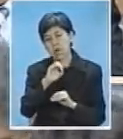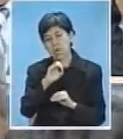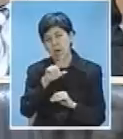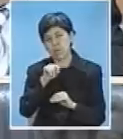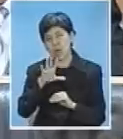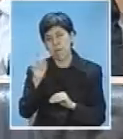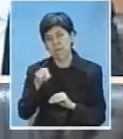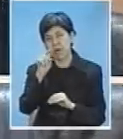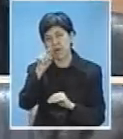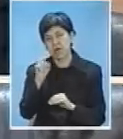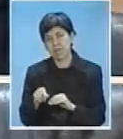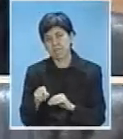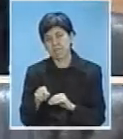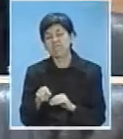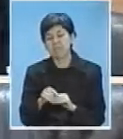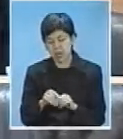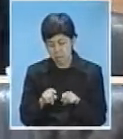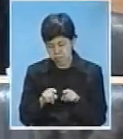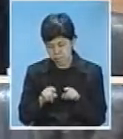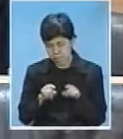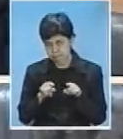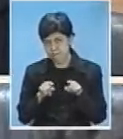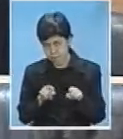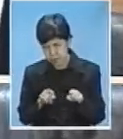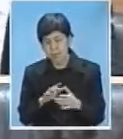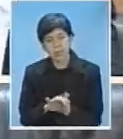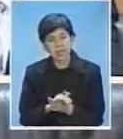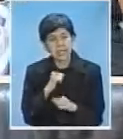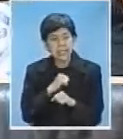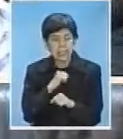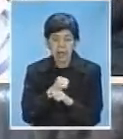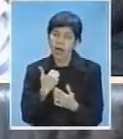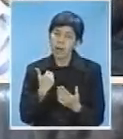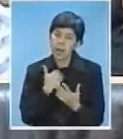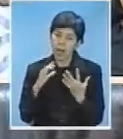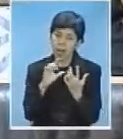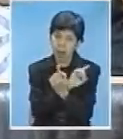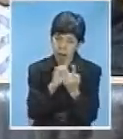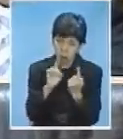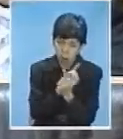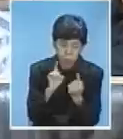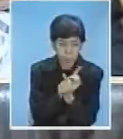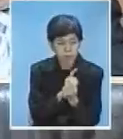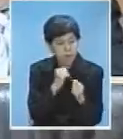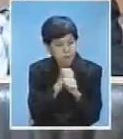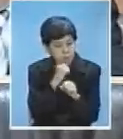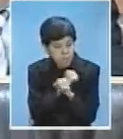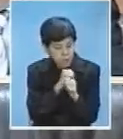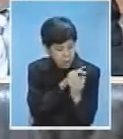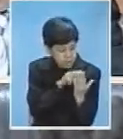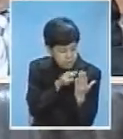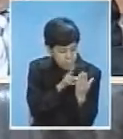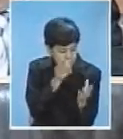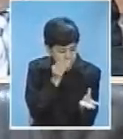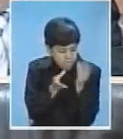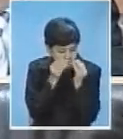93.5 ของประชากรการสามารถสร้างสังคมแห่งการอ่านเราเชื่อว่